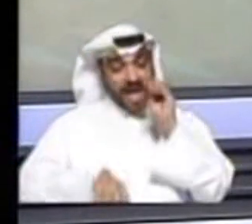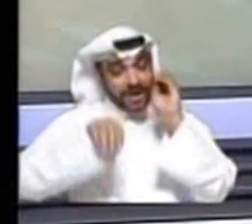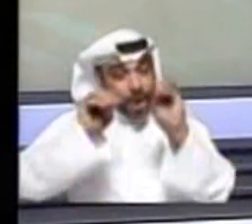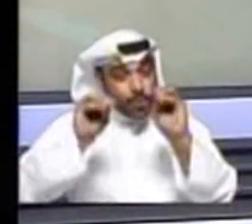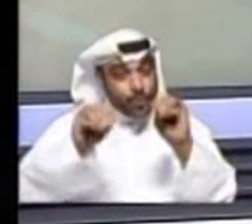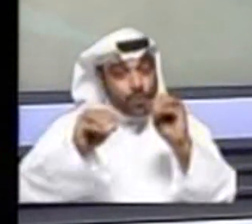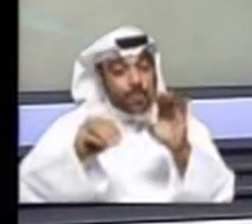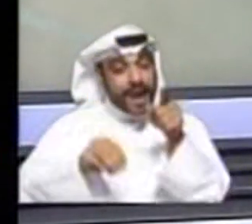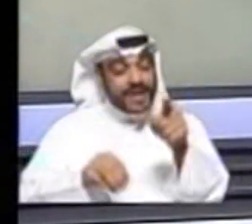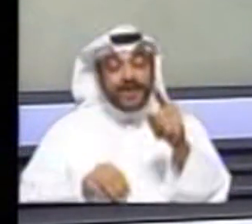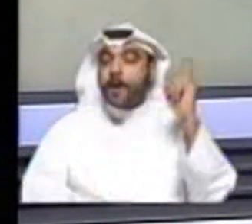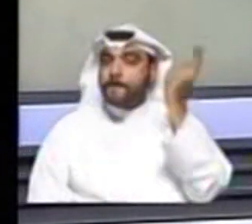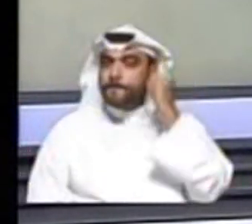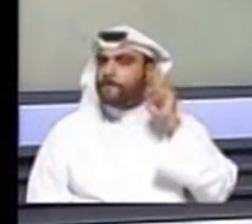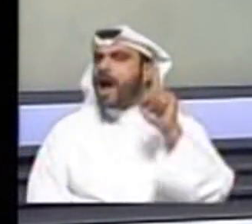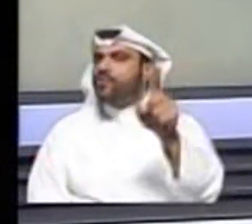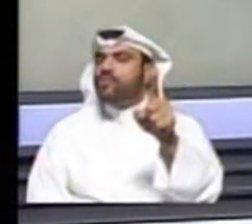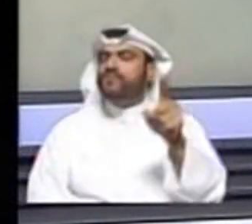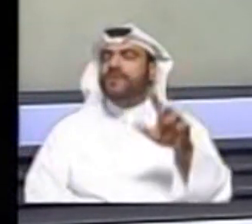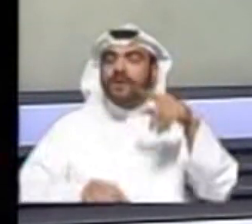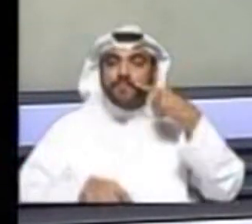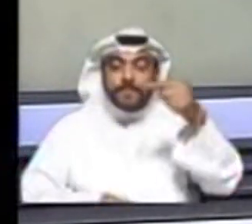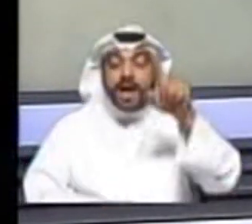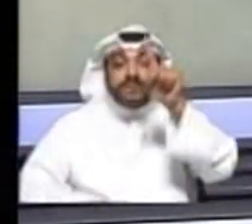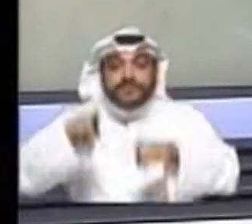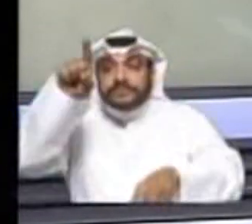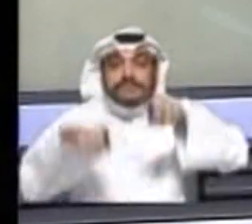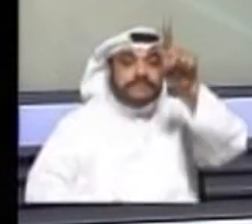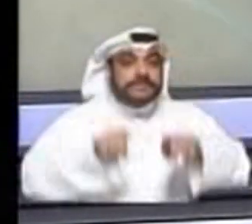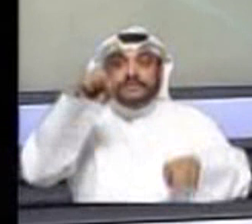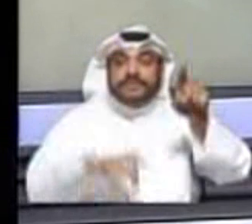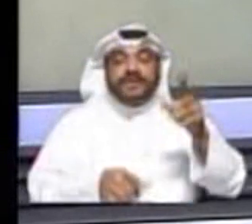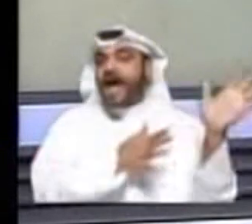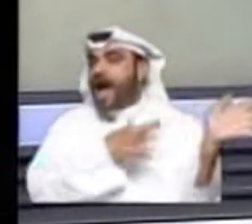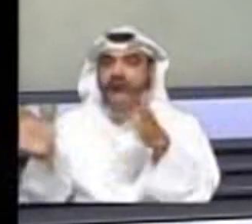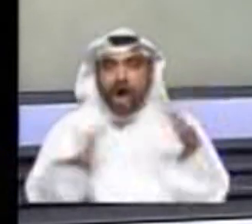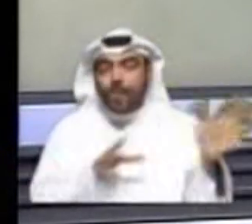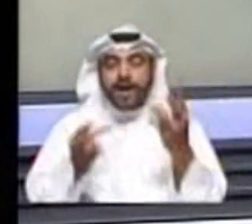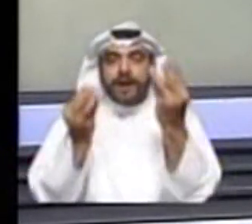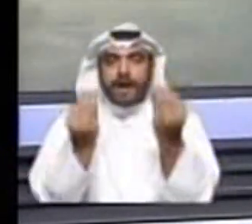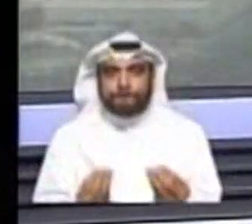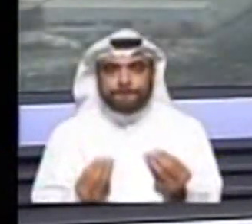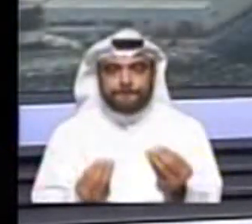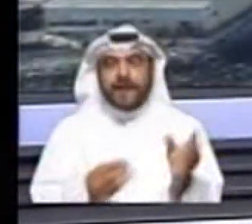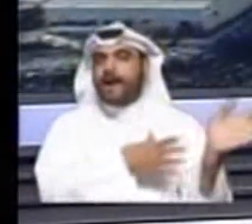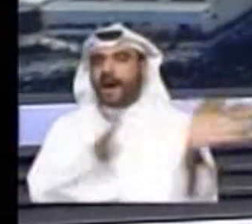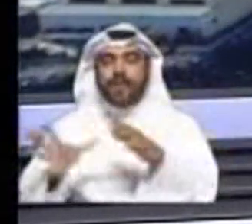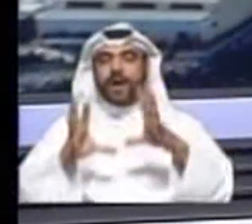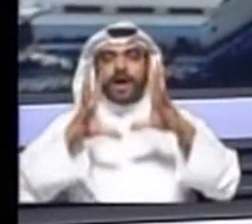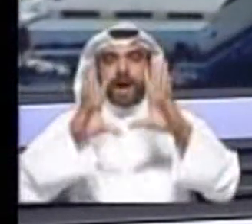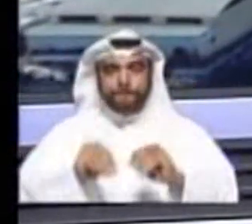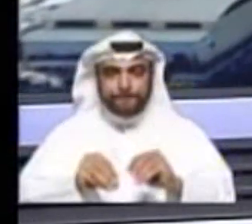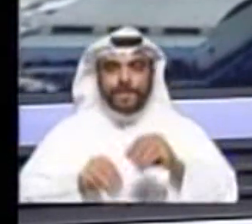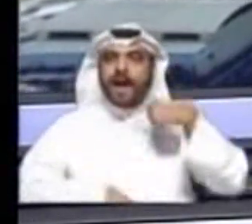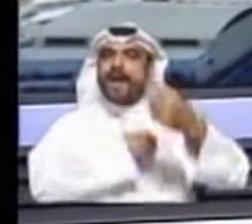وهذه الفترة معروف عنها التقلبات الجوية المفاجئة، وأي استقرار في هذه الفترة يعتبر استقرار نسبي ومؤقت. البحر